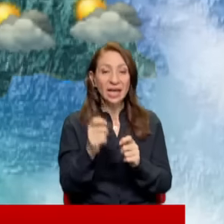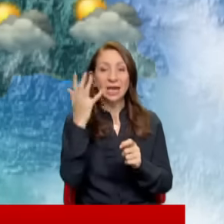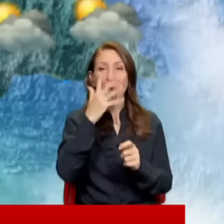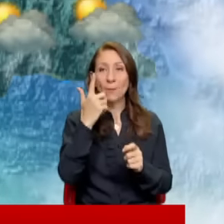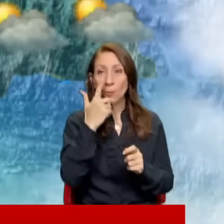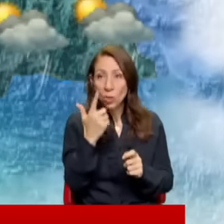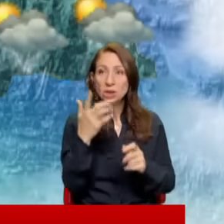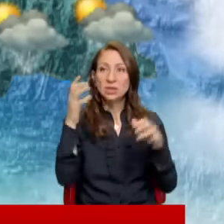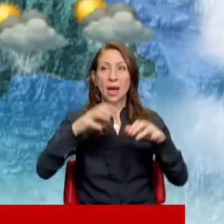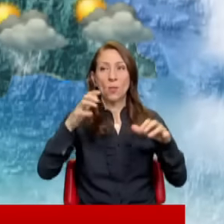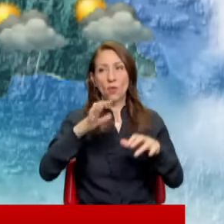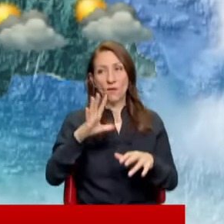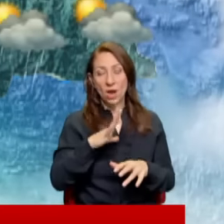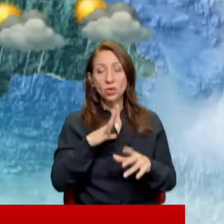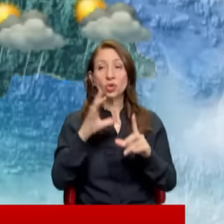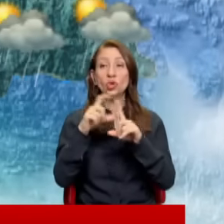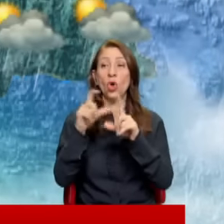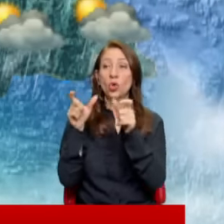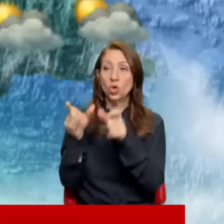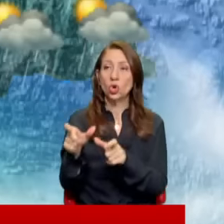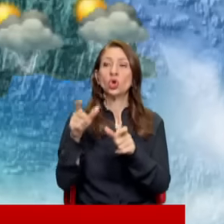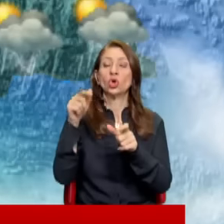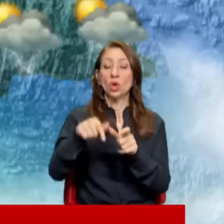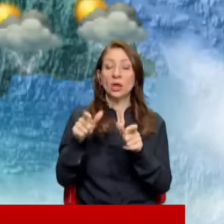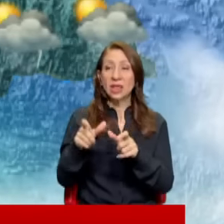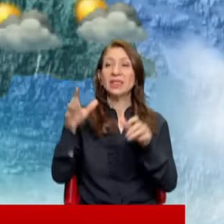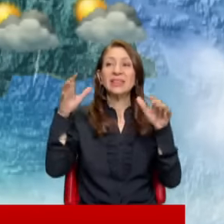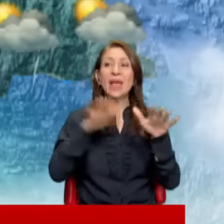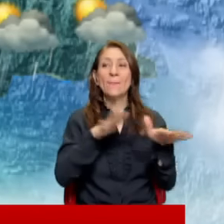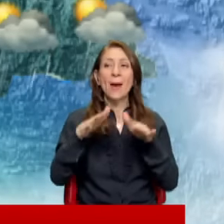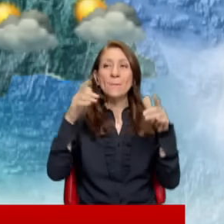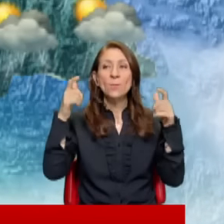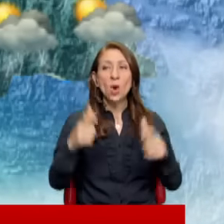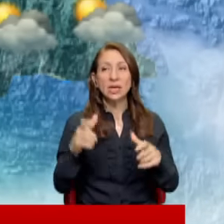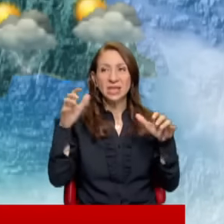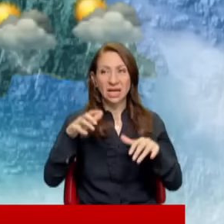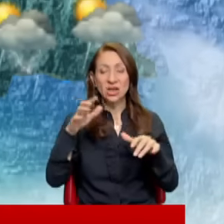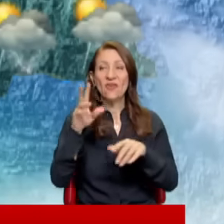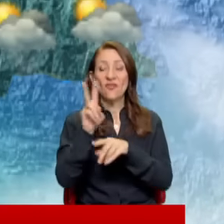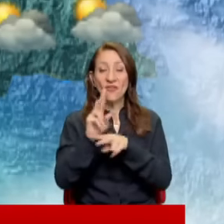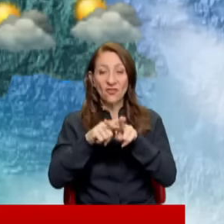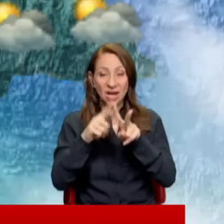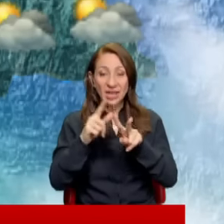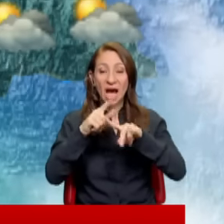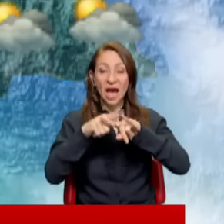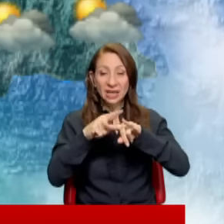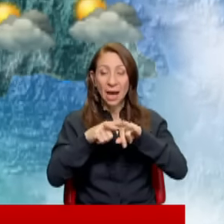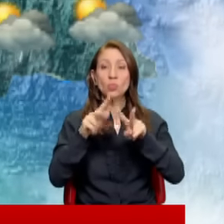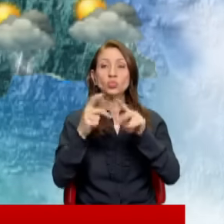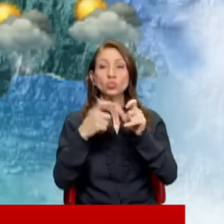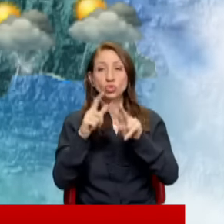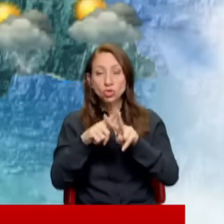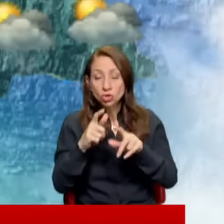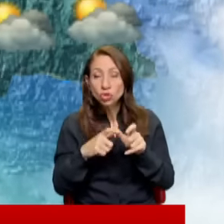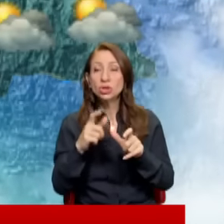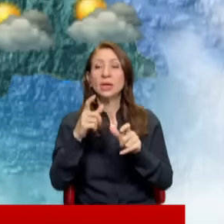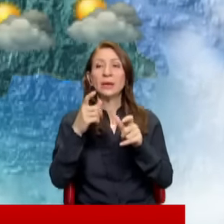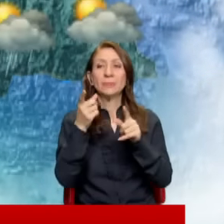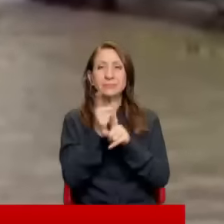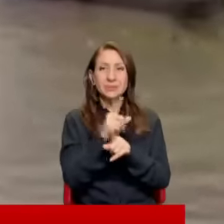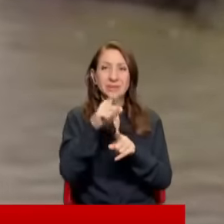sağanak yağışlı olacak doğu ve Güneydoğu'da deprem bölgelerinde de yağış öngörülürken Van Hakkari Muş Bitlis ve Şırnak'ta kuvvetli